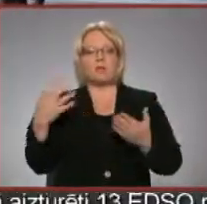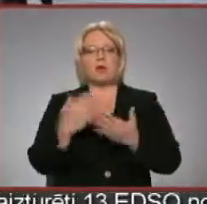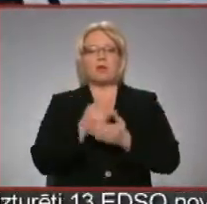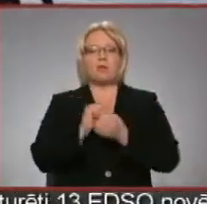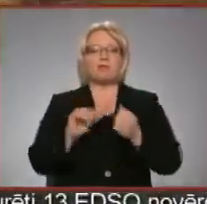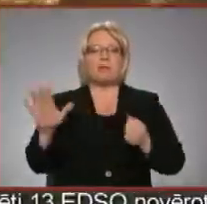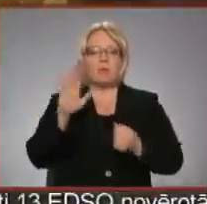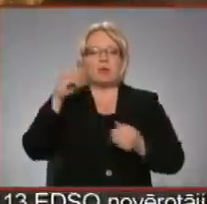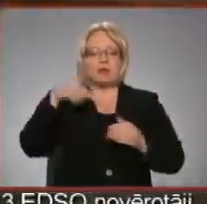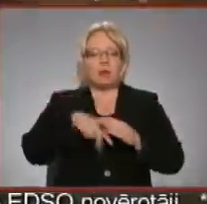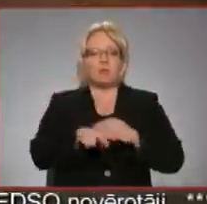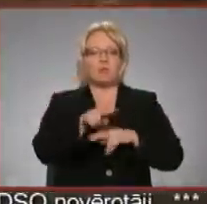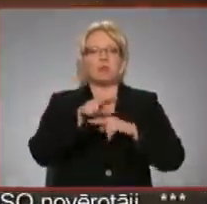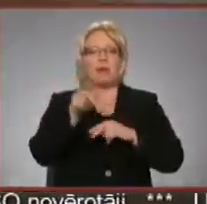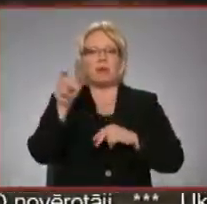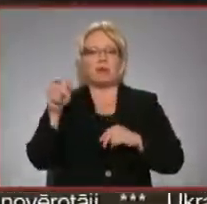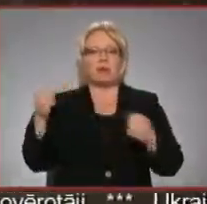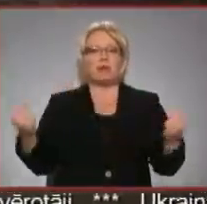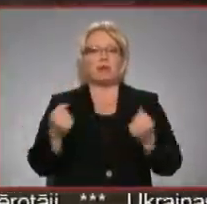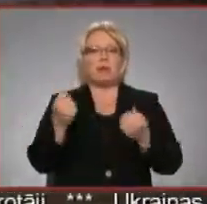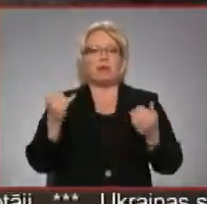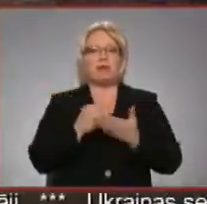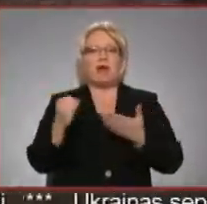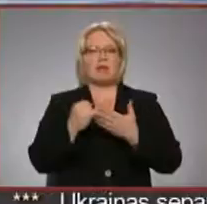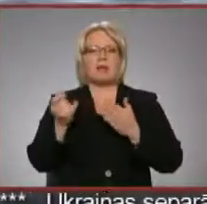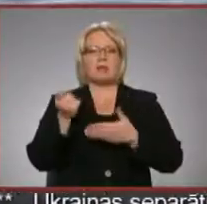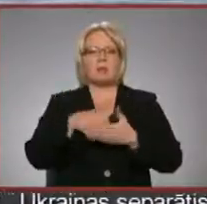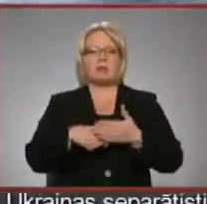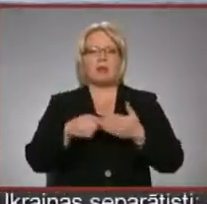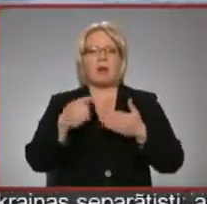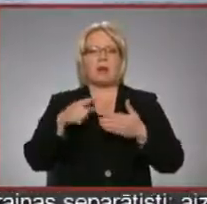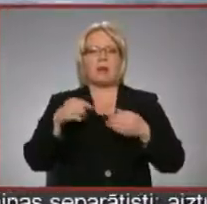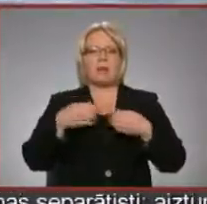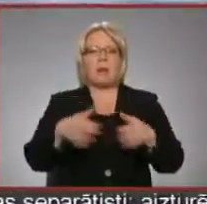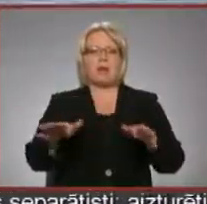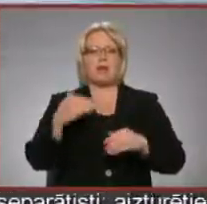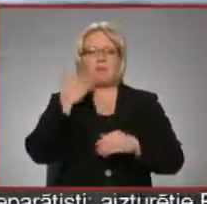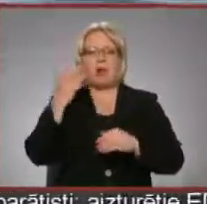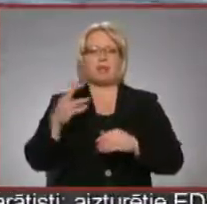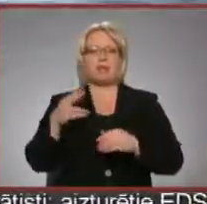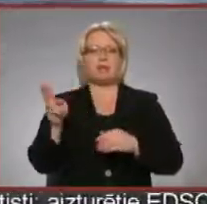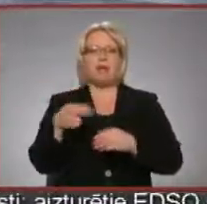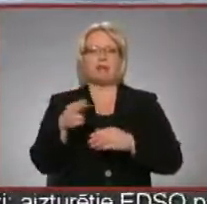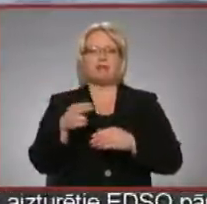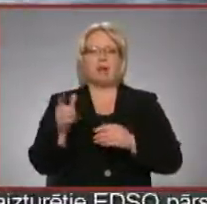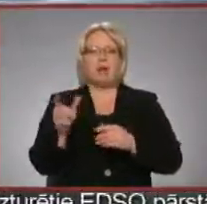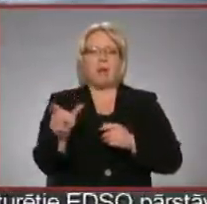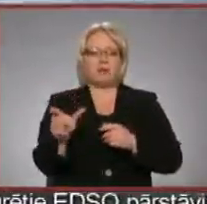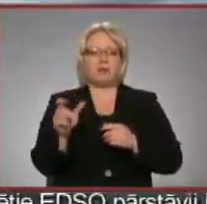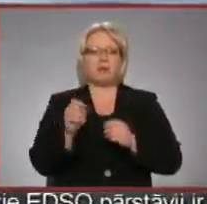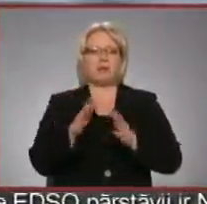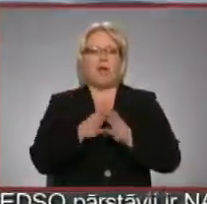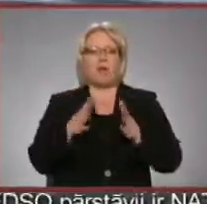dabai, zemūdens mednieku talks noslēgumā Daugavas ūdeņos ielaida tomē izaudzētas Baltijas lašu mazuļus, lai